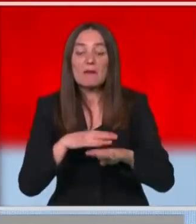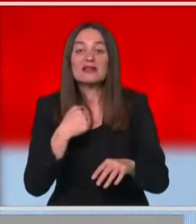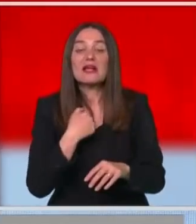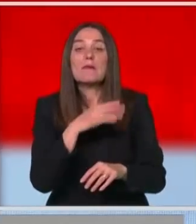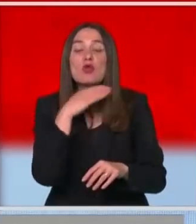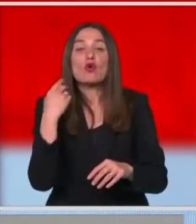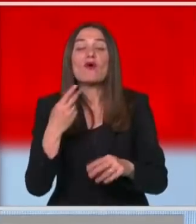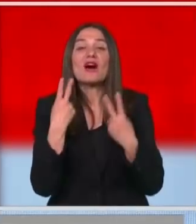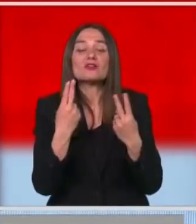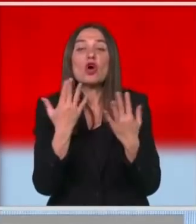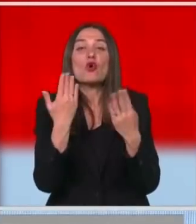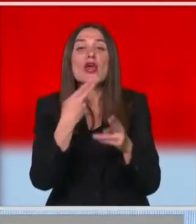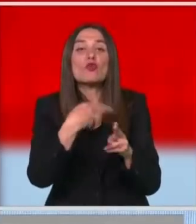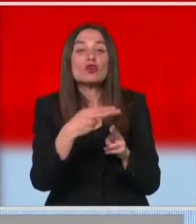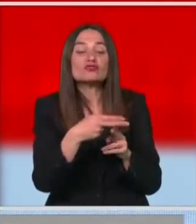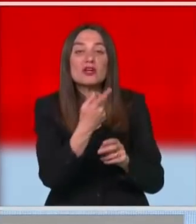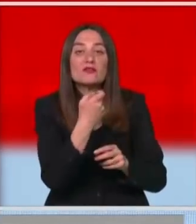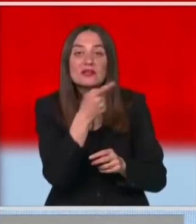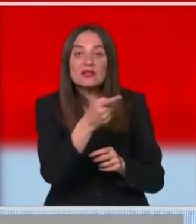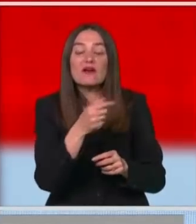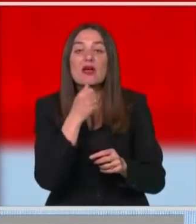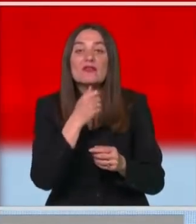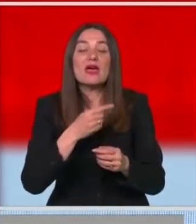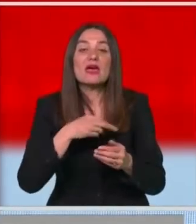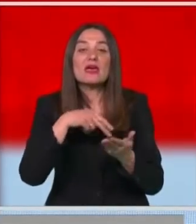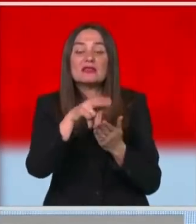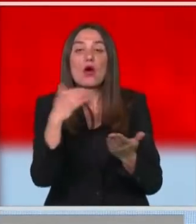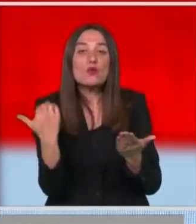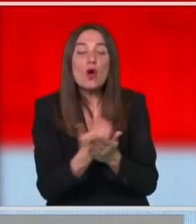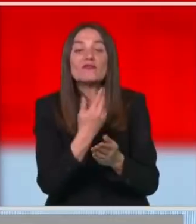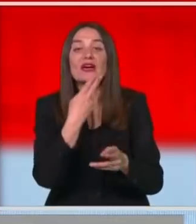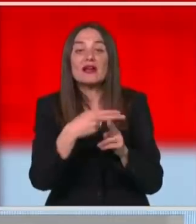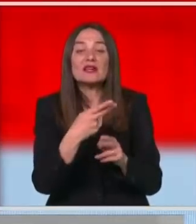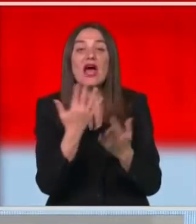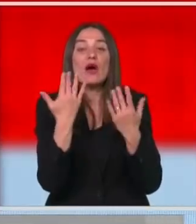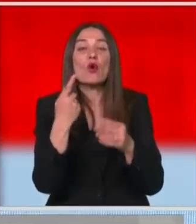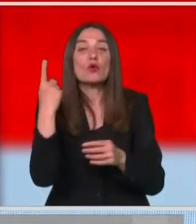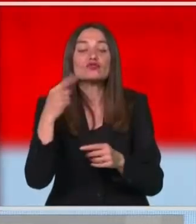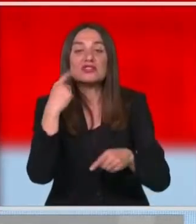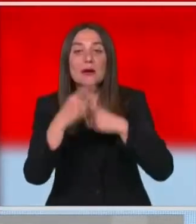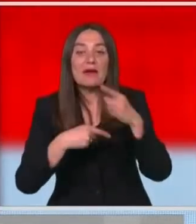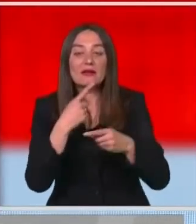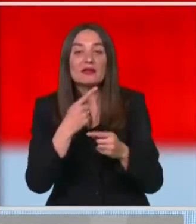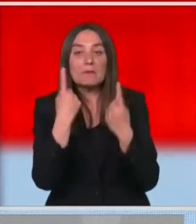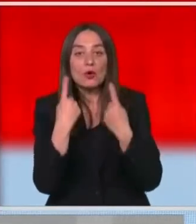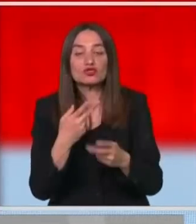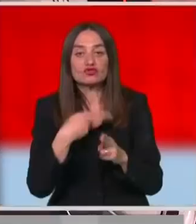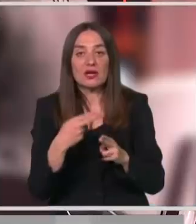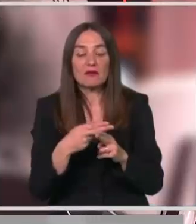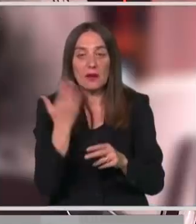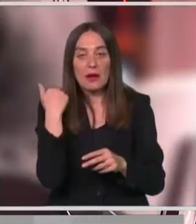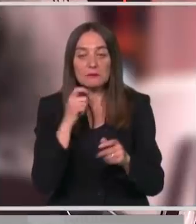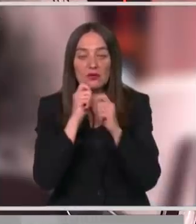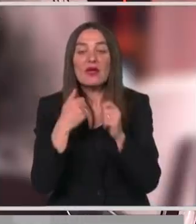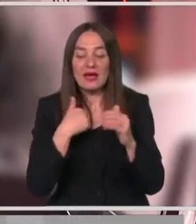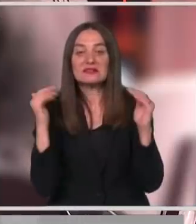važno koliko će kredita iz te garantne šeme otići u nove kredite, a koliko će banke zanoviti postojeći kredita. Malo pre smo razgovarali pre početka emisije,